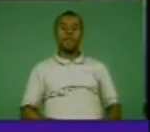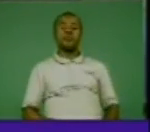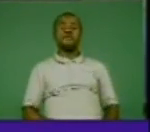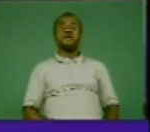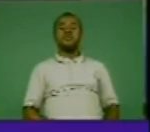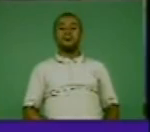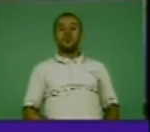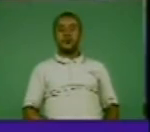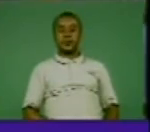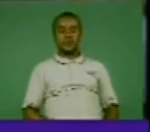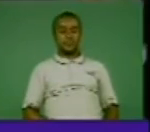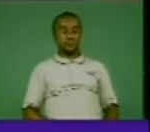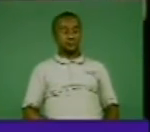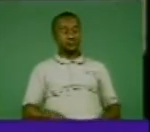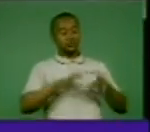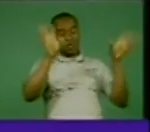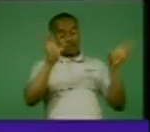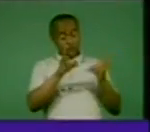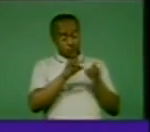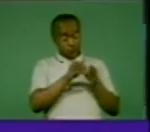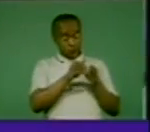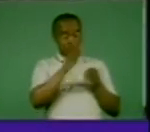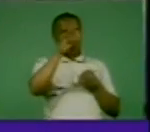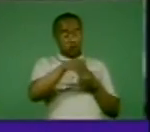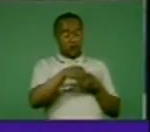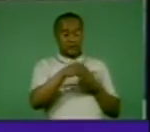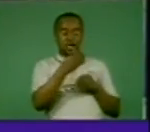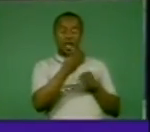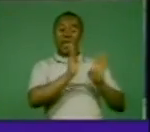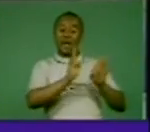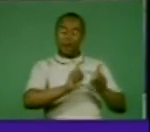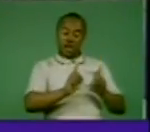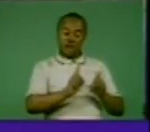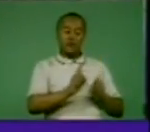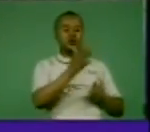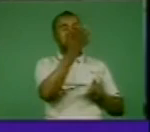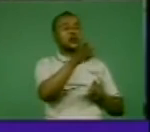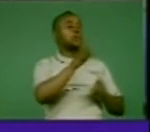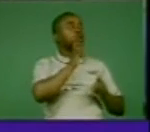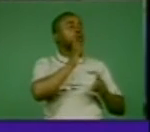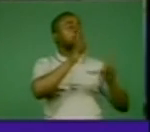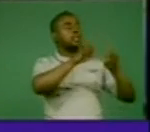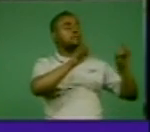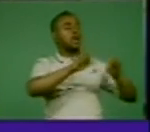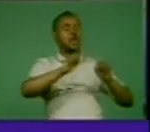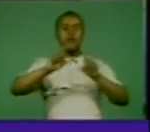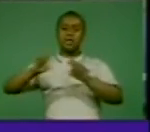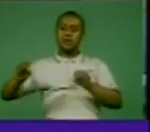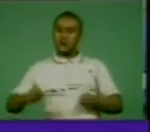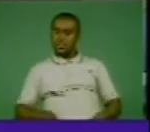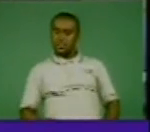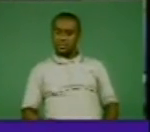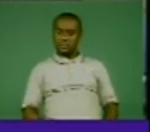Jumla ya kura za hapana ni kura 5 kwa kila ibara. Jumla ya kura za ndio ni kura 148.